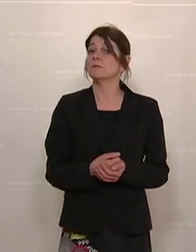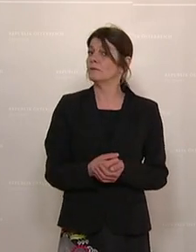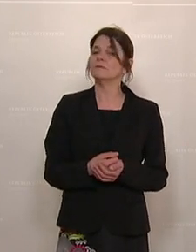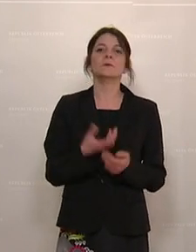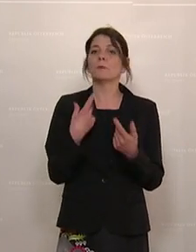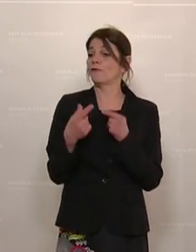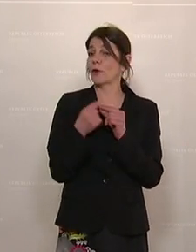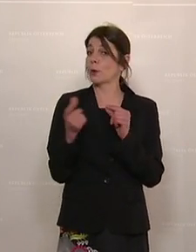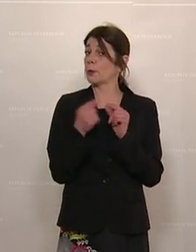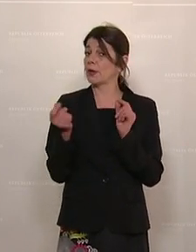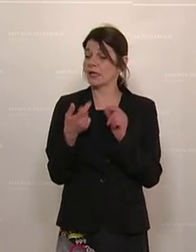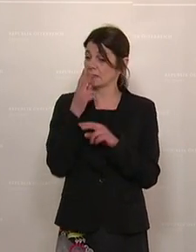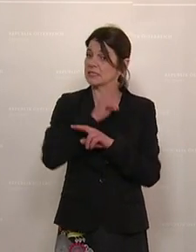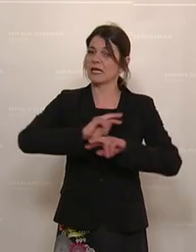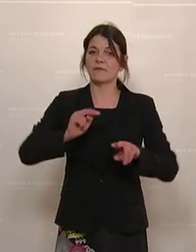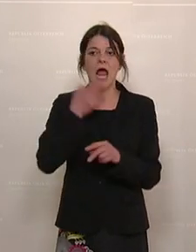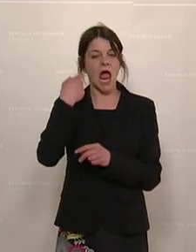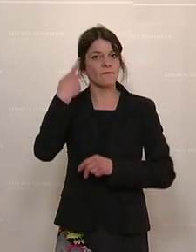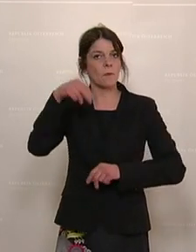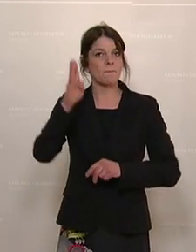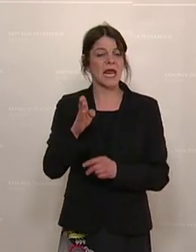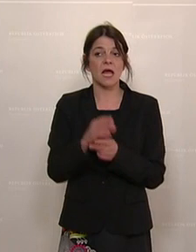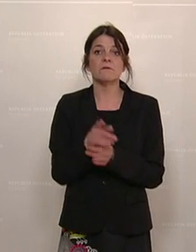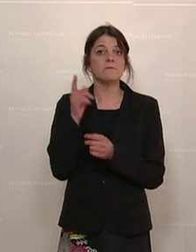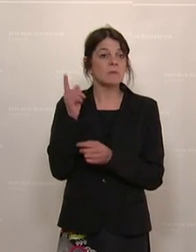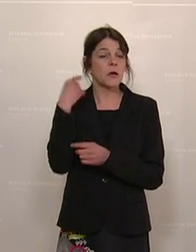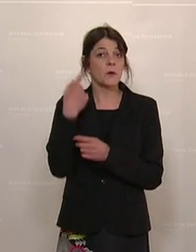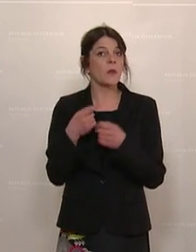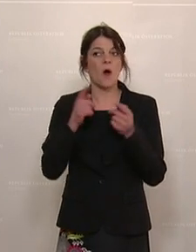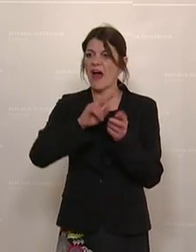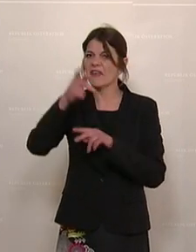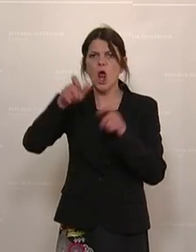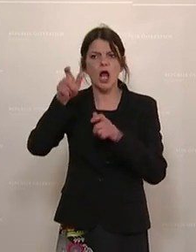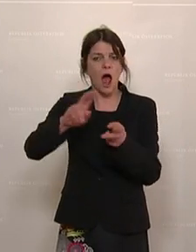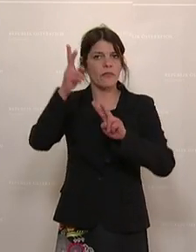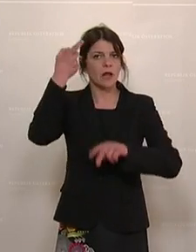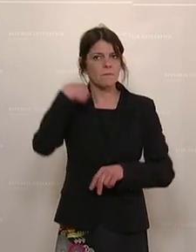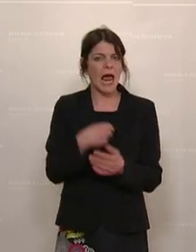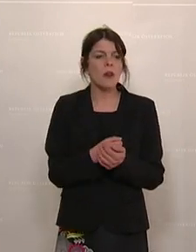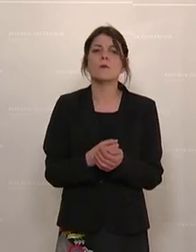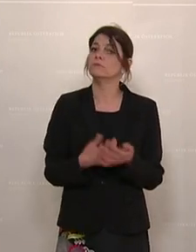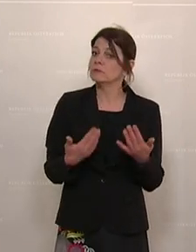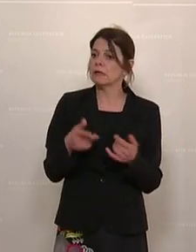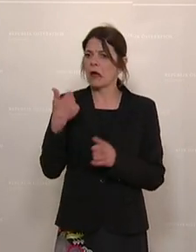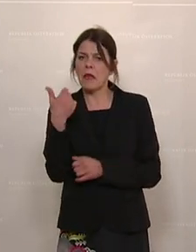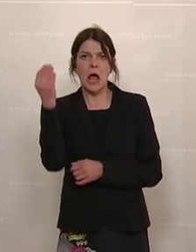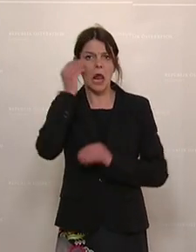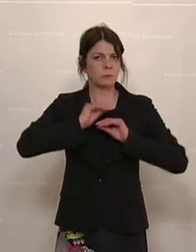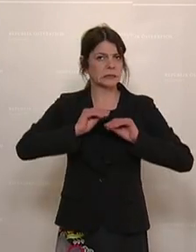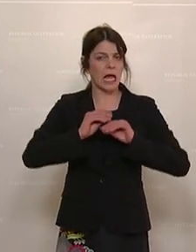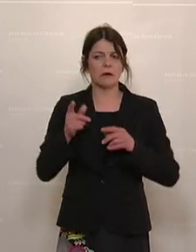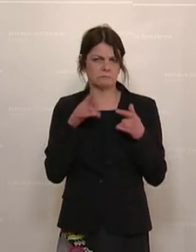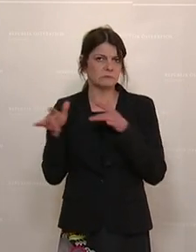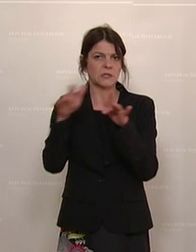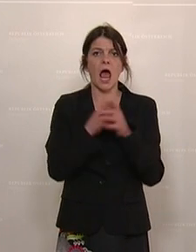vergnügen sehen wir dass herr von b wieder juden noch leute die andere meinungen in einer oder einer anderen glaubenslehre hegen